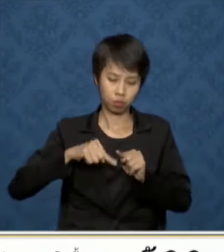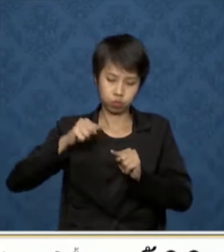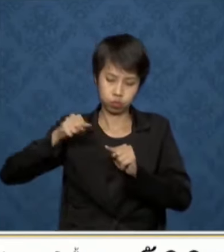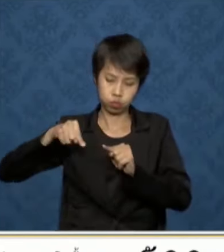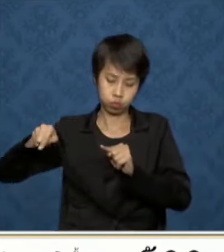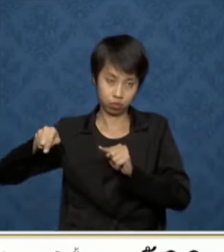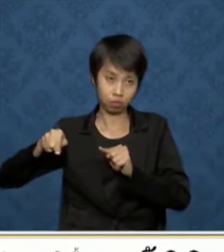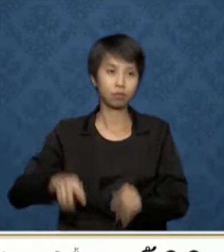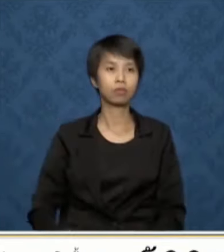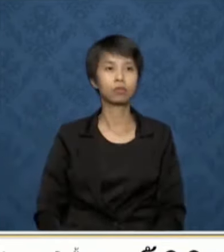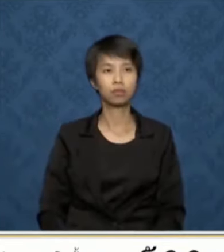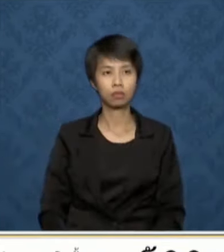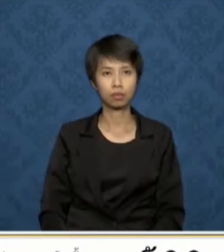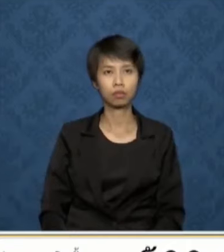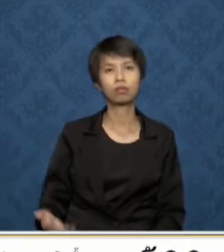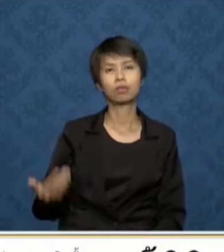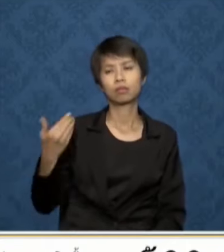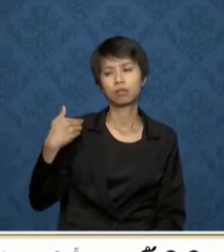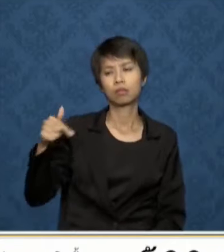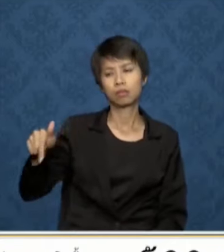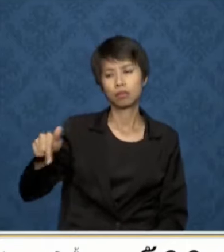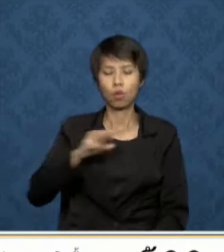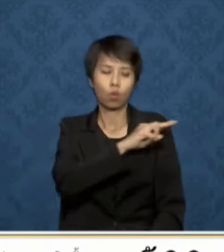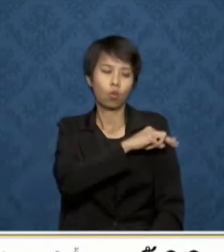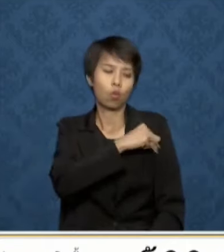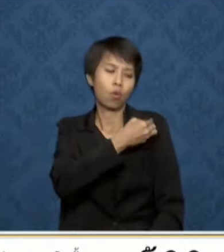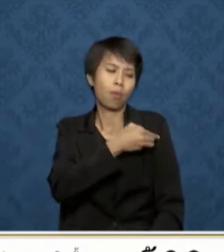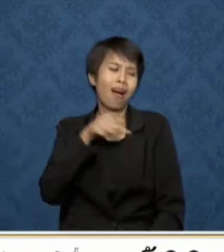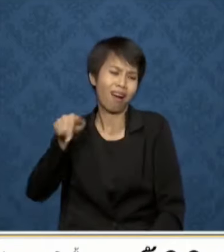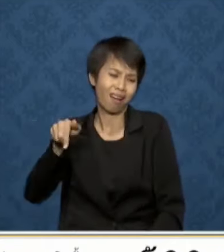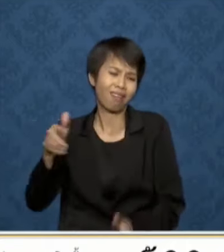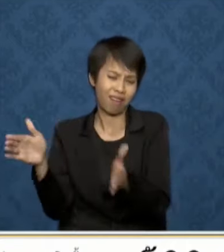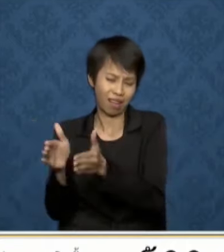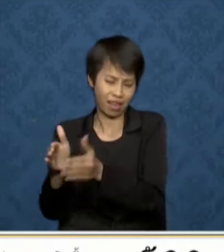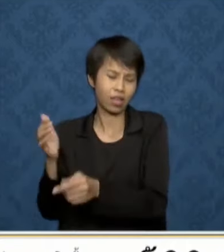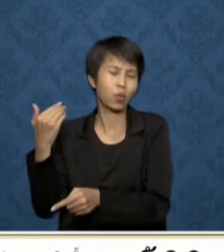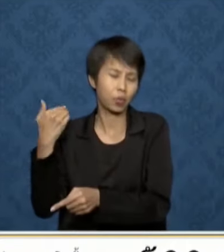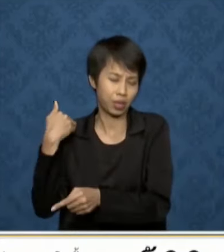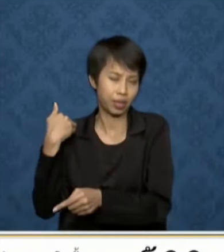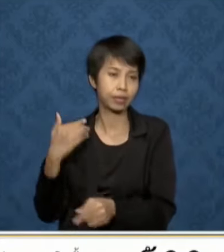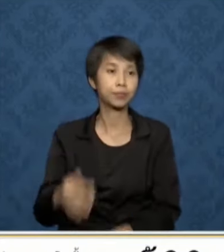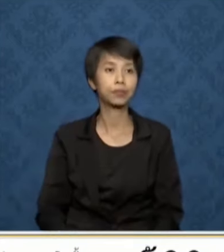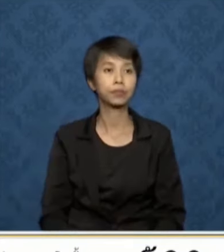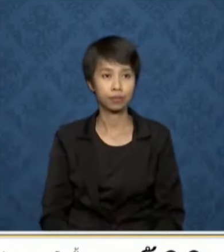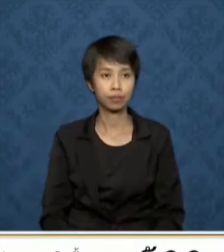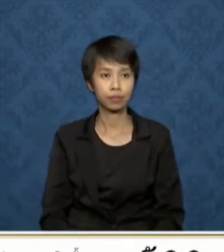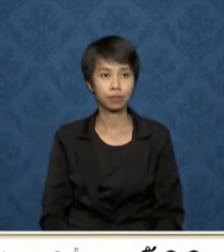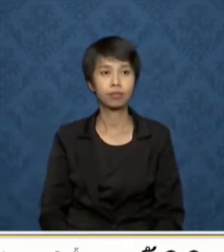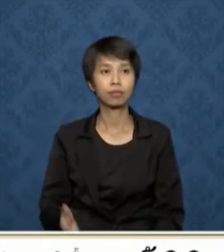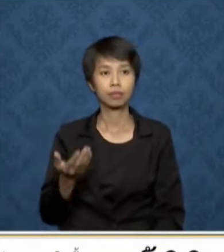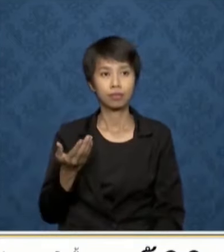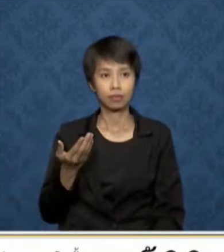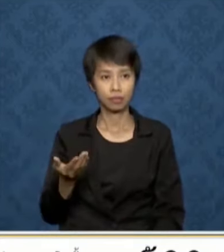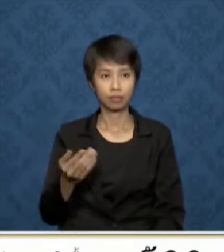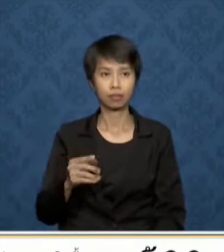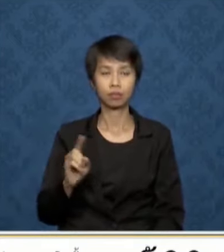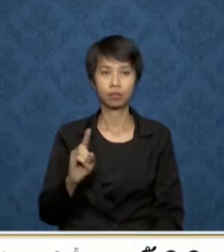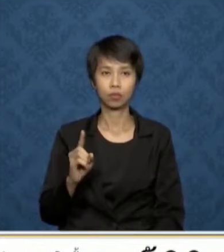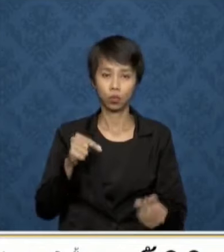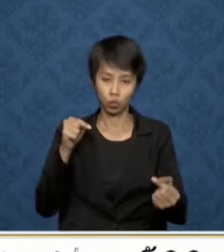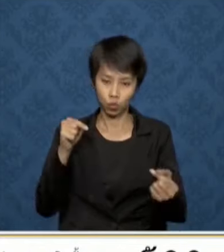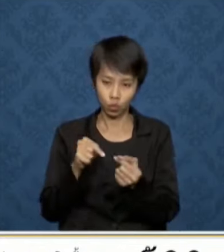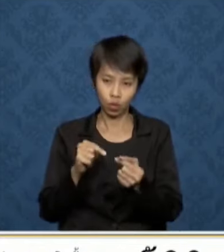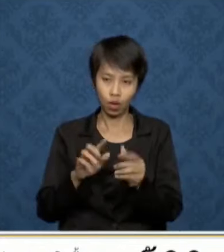้าอกเรารอพอชอยัมเลยนะครับ โพยาบล 10 เตียงกมีนะครับEcho อัี้อาจจะยากข้มานินึ